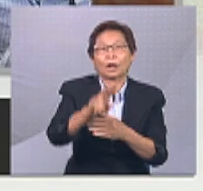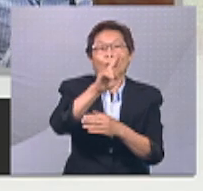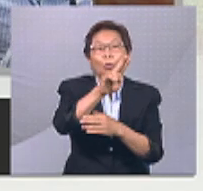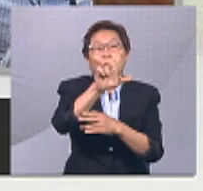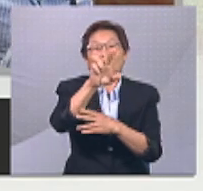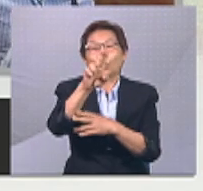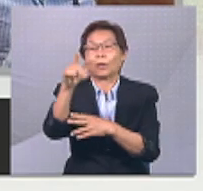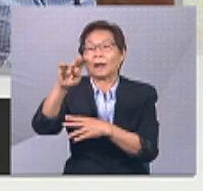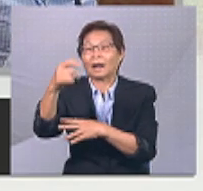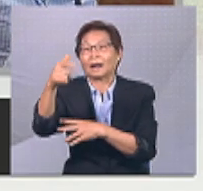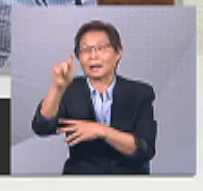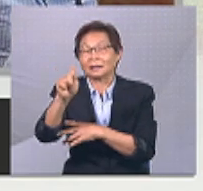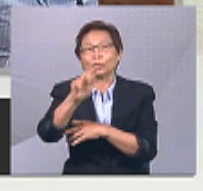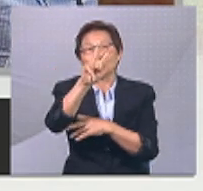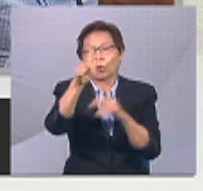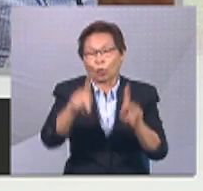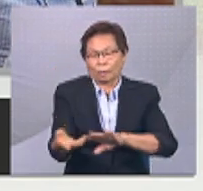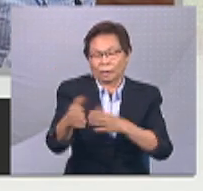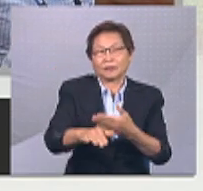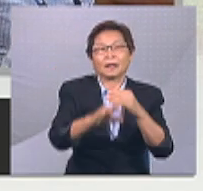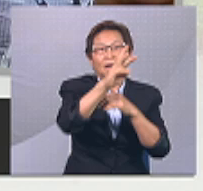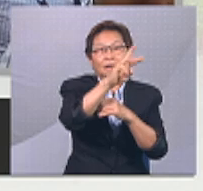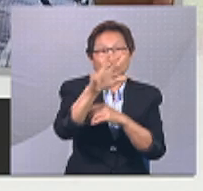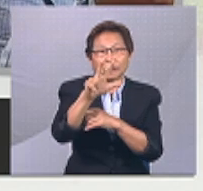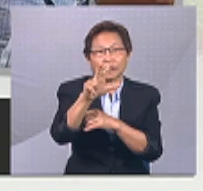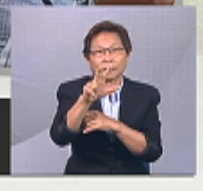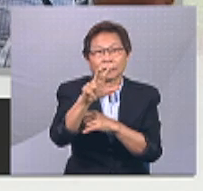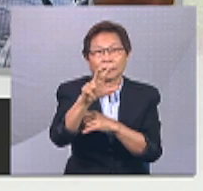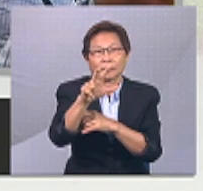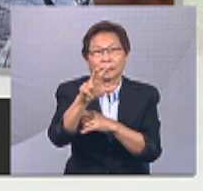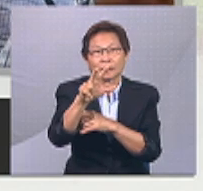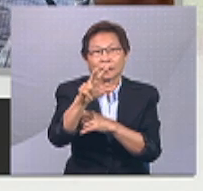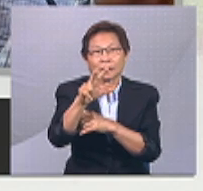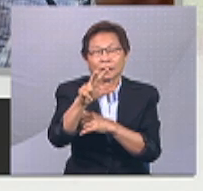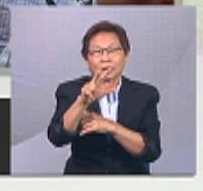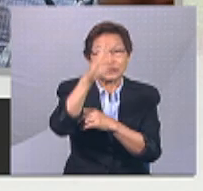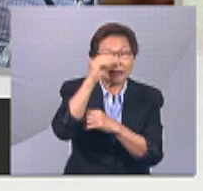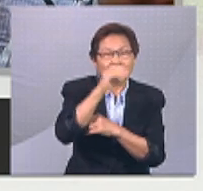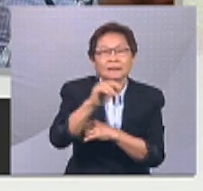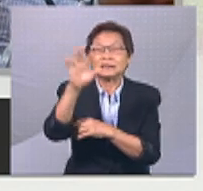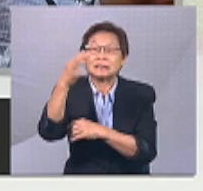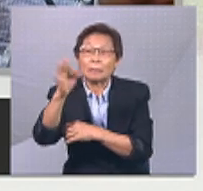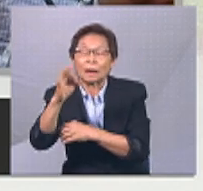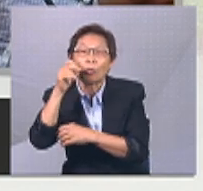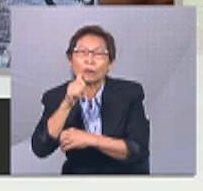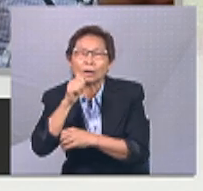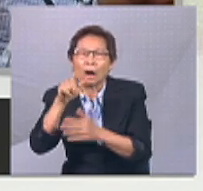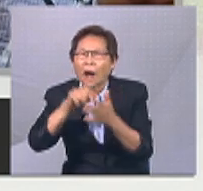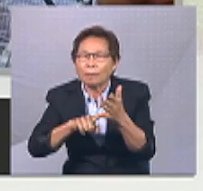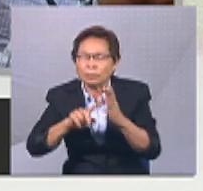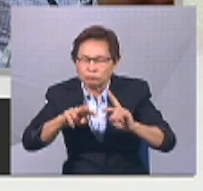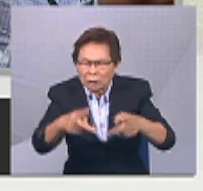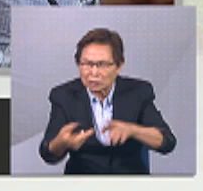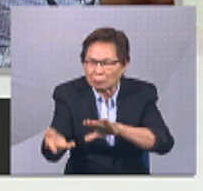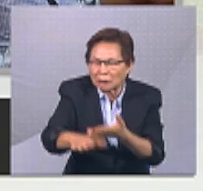kematian, 63 daripadanya adalah lelaki dan 19 adalah wanita. Jadi apa faktor penyumbang kepada